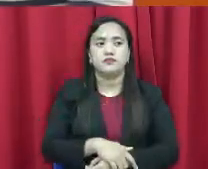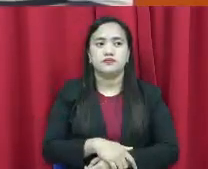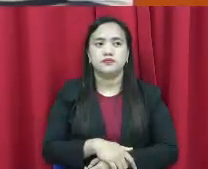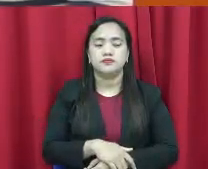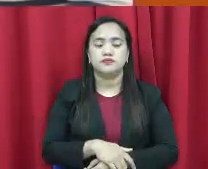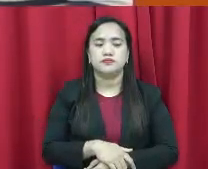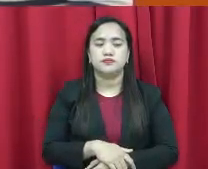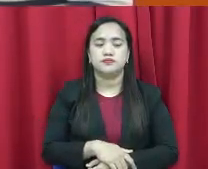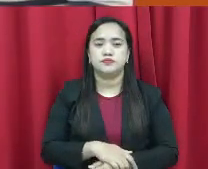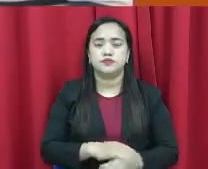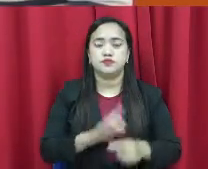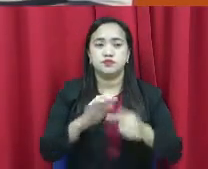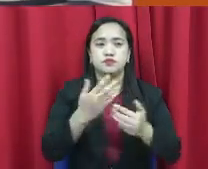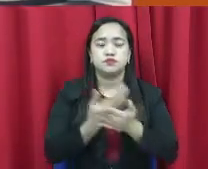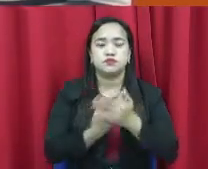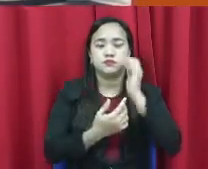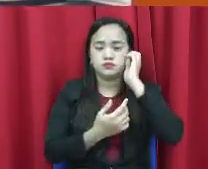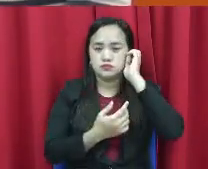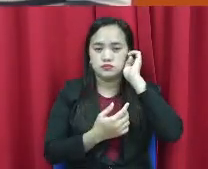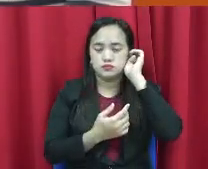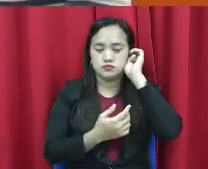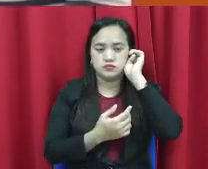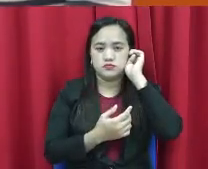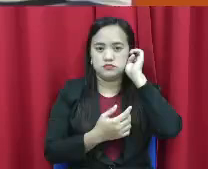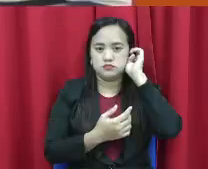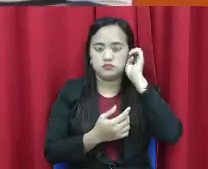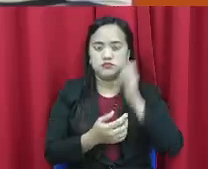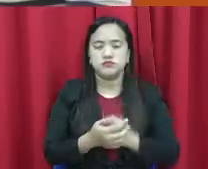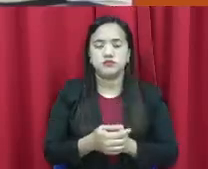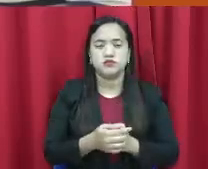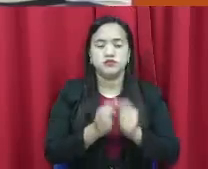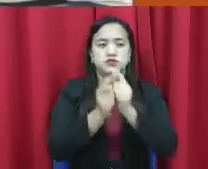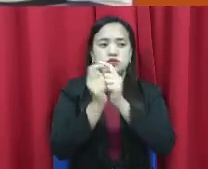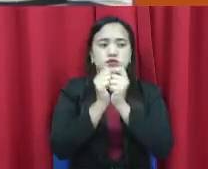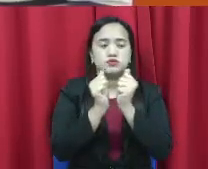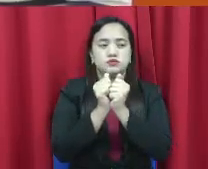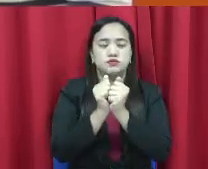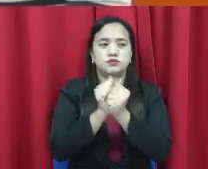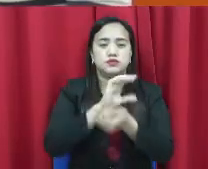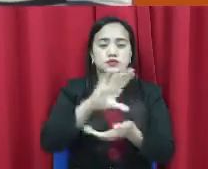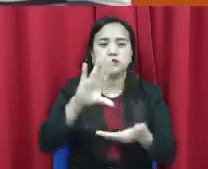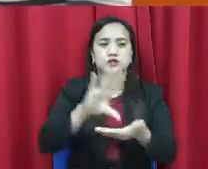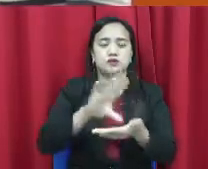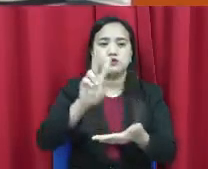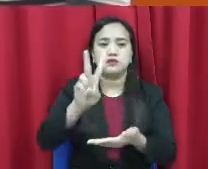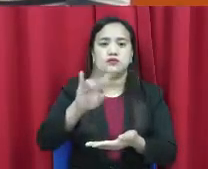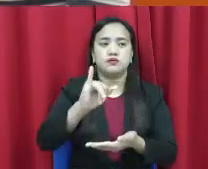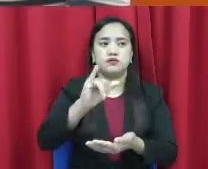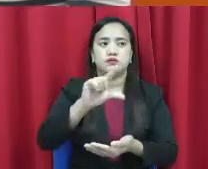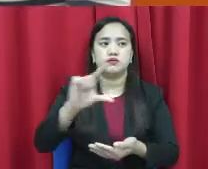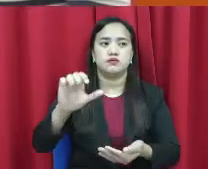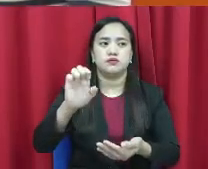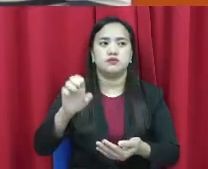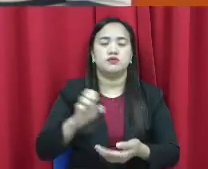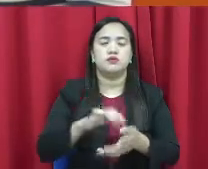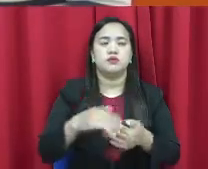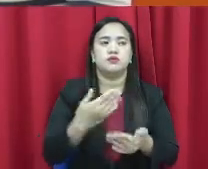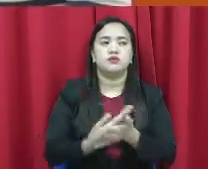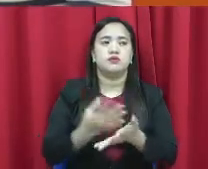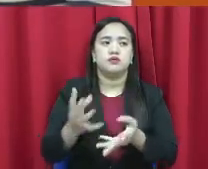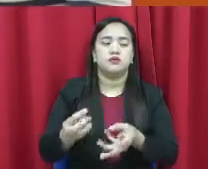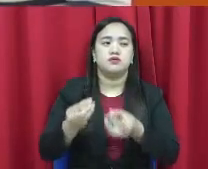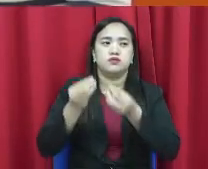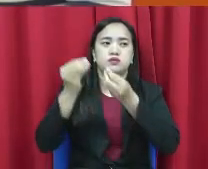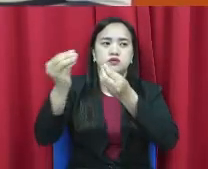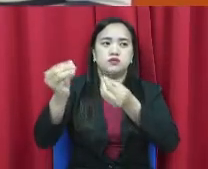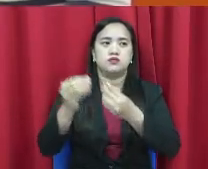naging kasama kong teachers doon sa centerville ah binigay ko sa kanya yung listahan ng napupuntahan